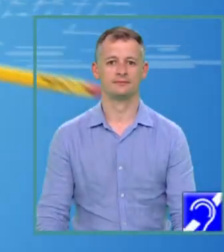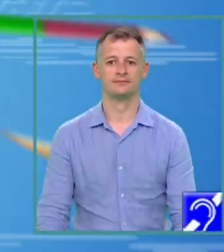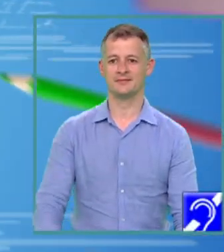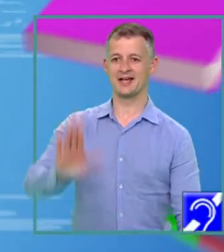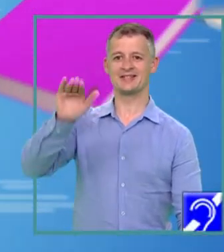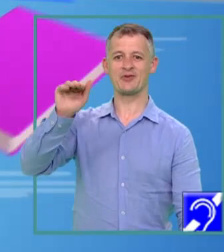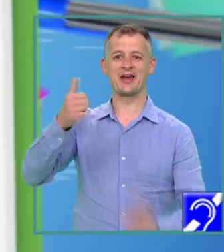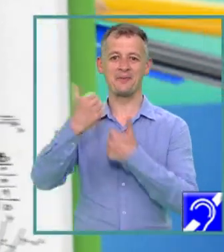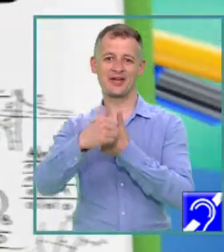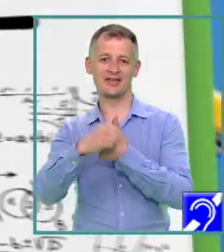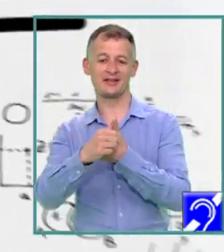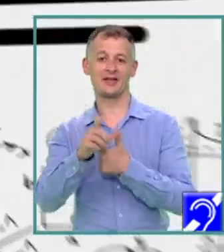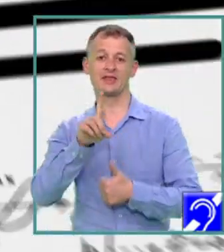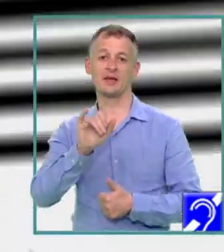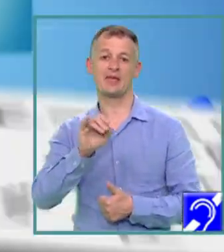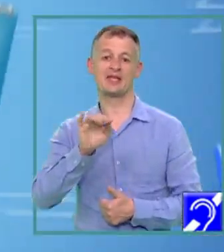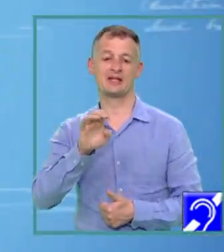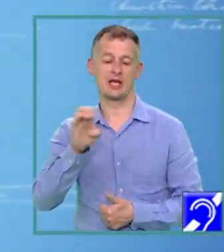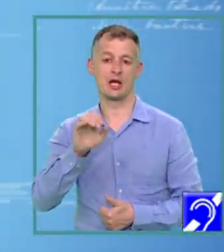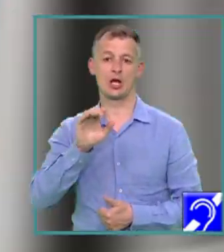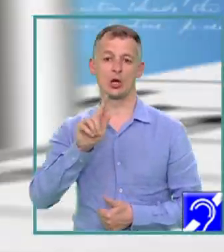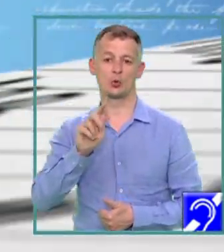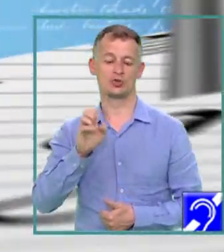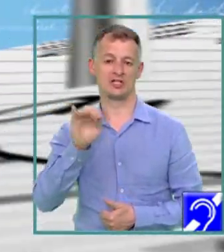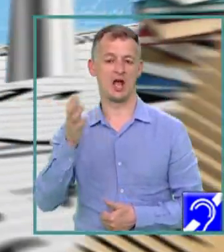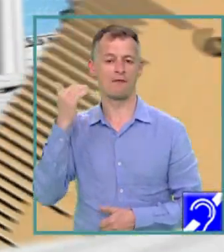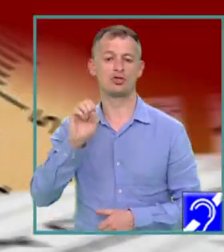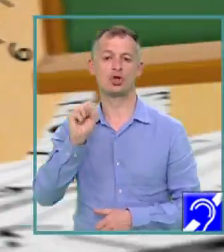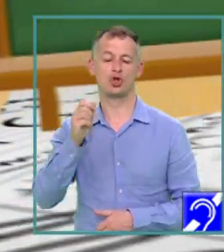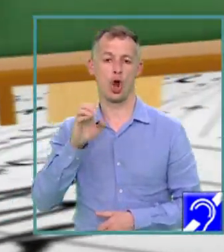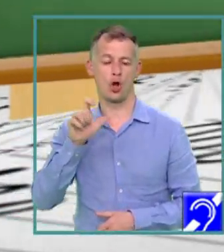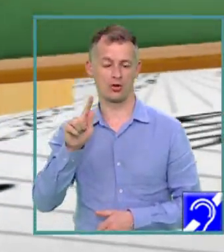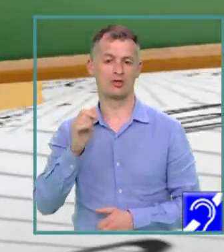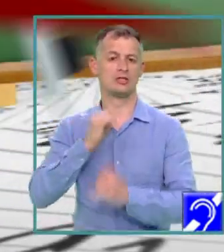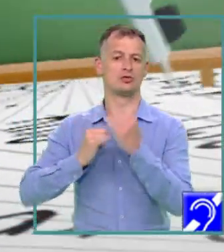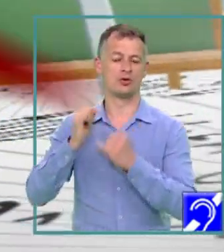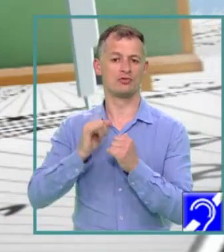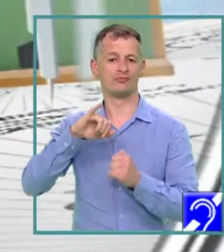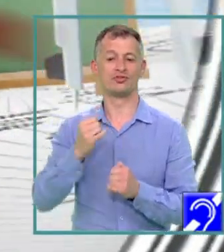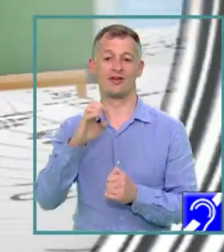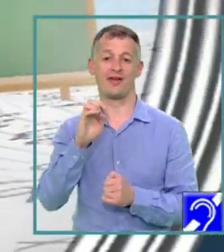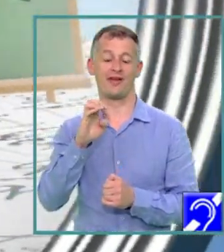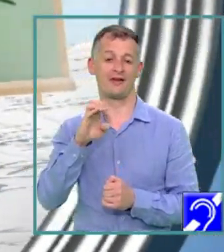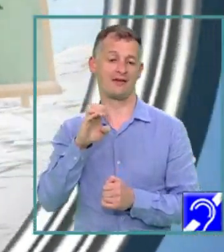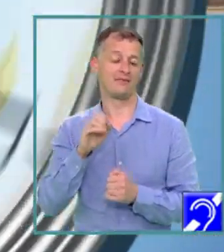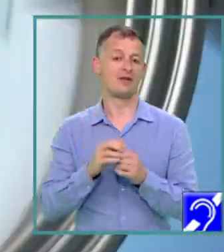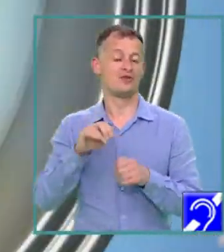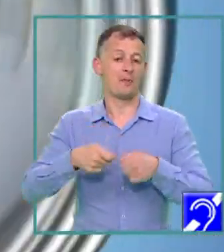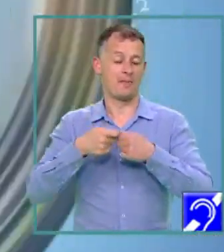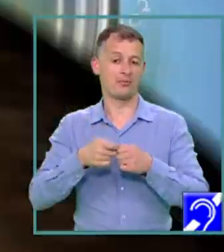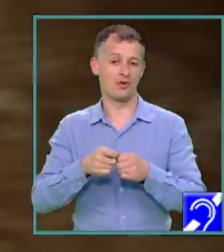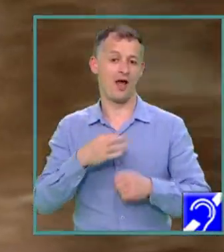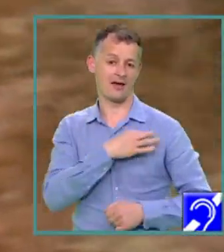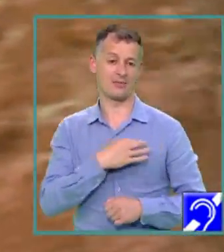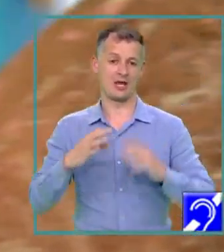Salutare, prieteni! Dimitrie Gusti a fost sociolog, istoric, filozof și etician român, membru și președinte al Academiei